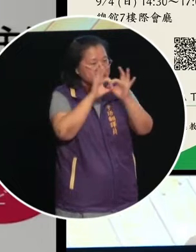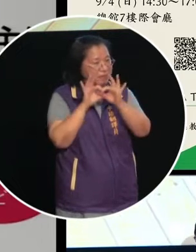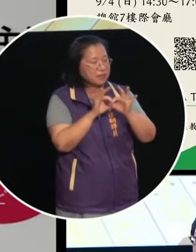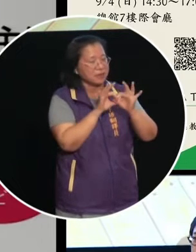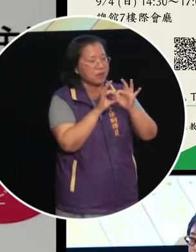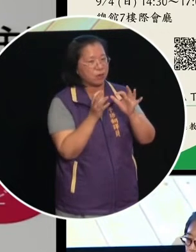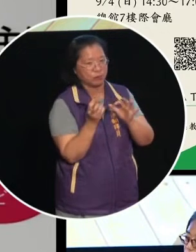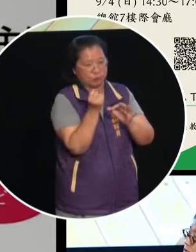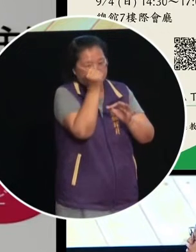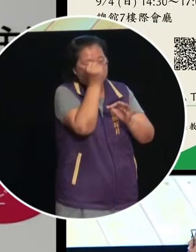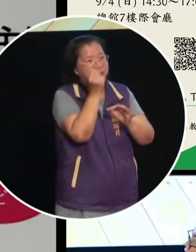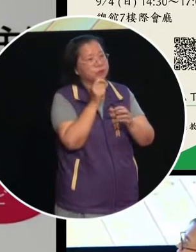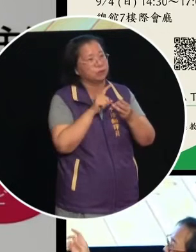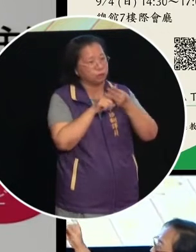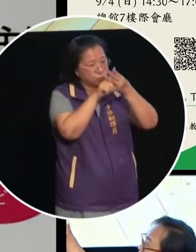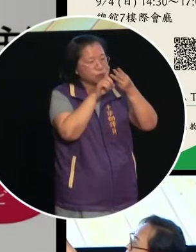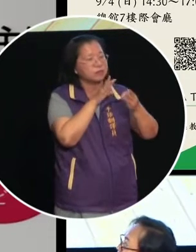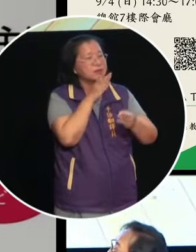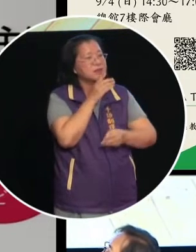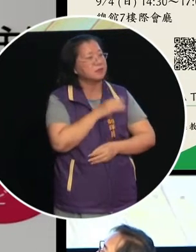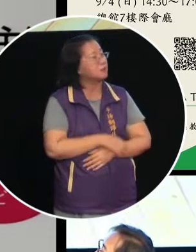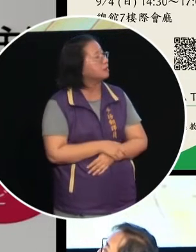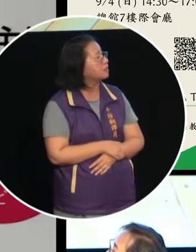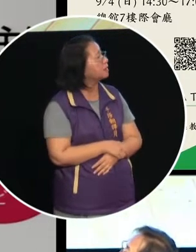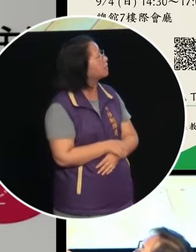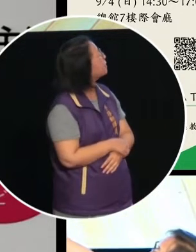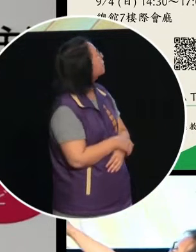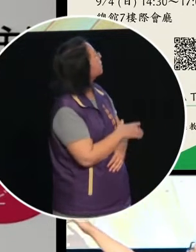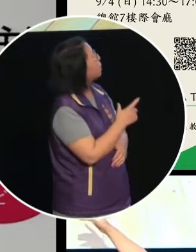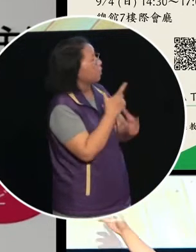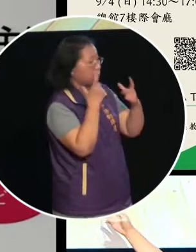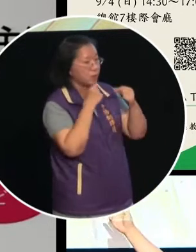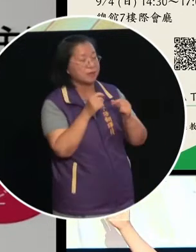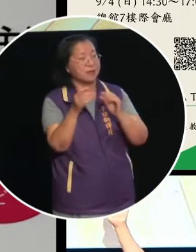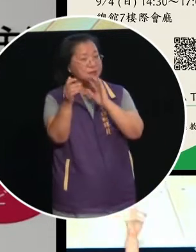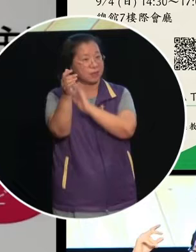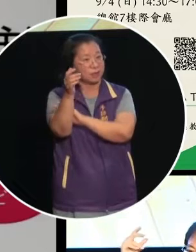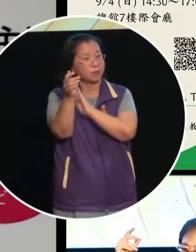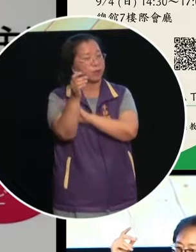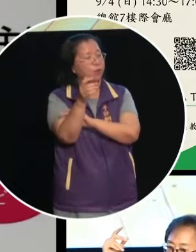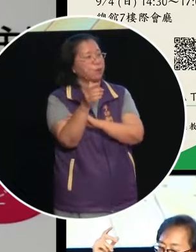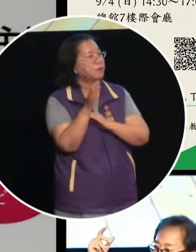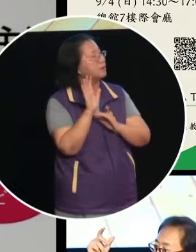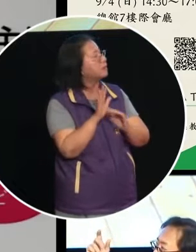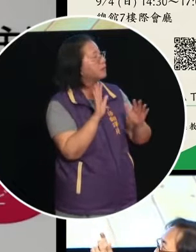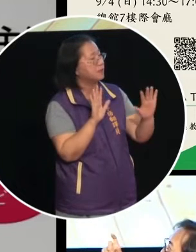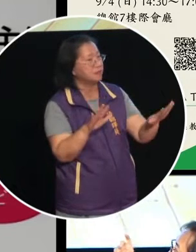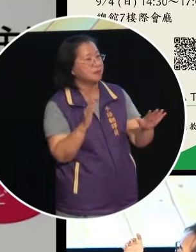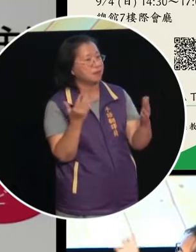政治权力的核心，所以是以前的政治权力的核心是在右边，不过现在变成是左边。不过